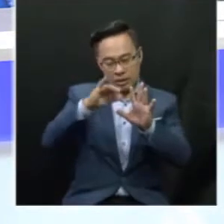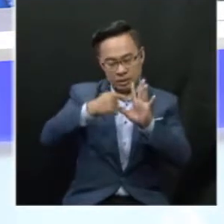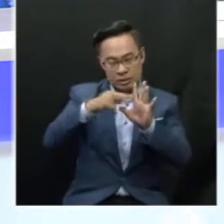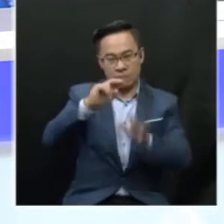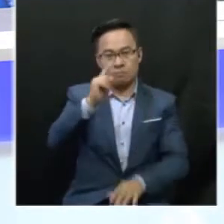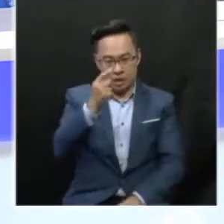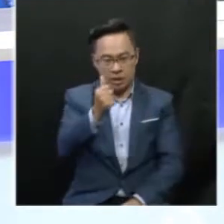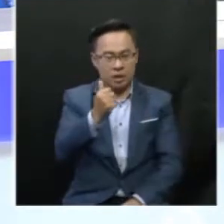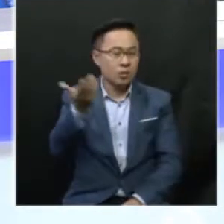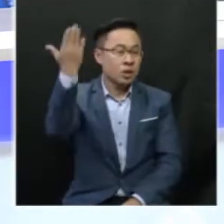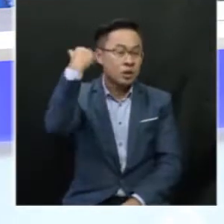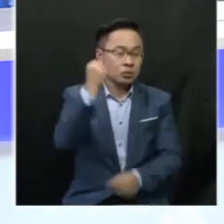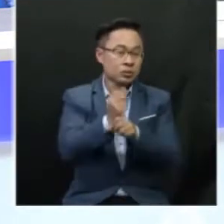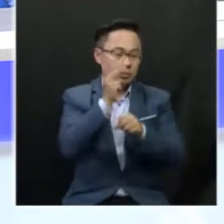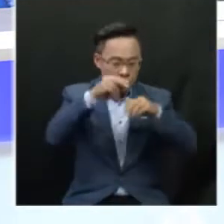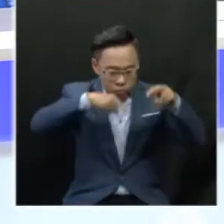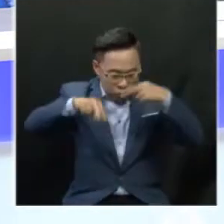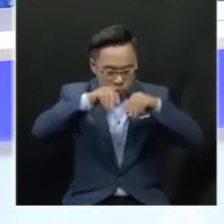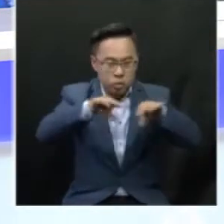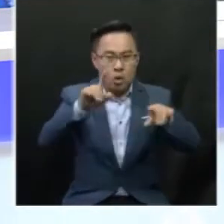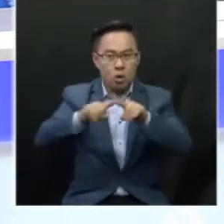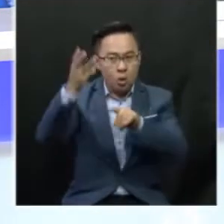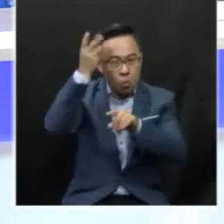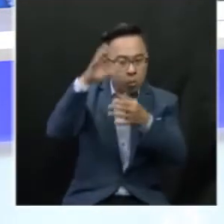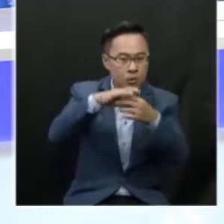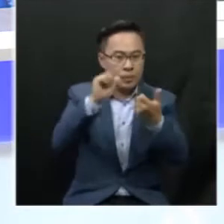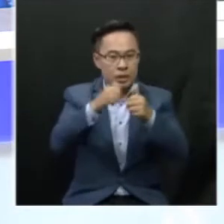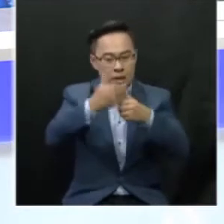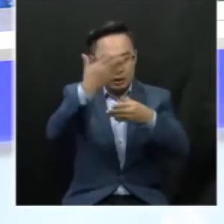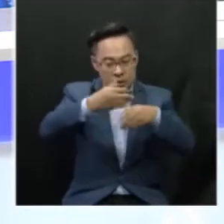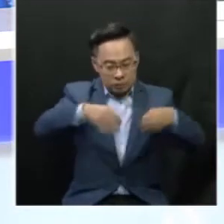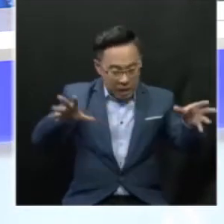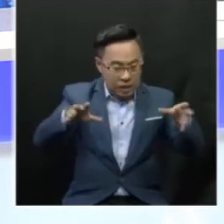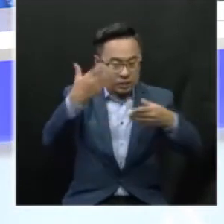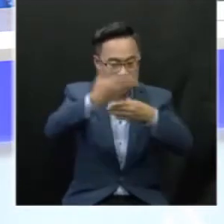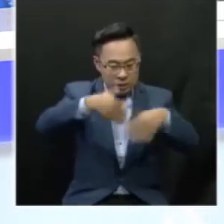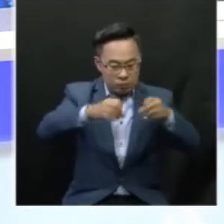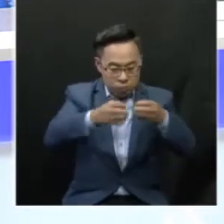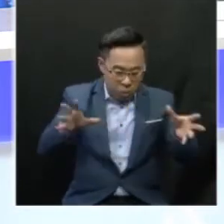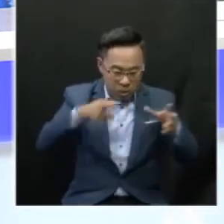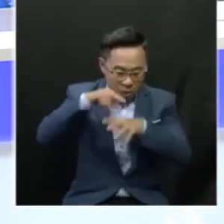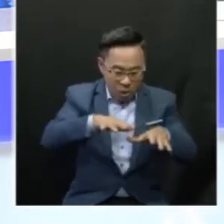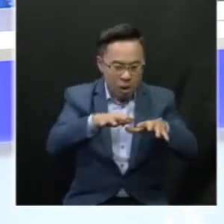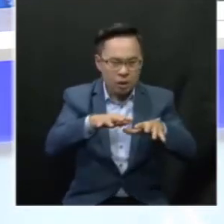านักข่าวก็ได้มีการลงพื้นที่หลายๆคนก็เกิดความกังวลว่าเขื่อนจะแตกหรือเปล่าแต่จนถึงตอนนี้สถานการณ์คลี่คลายแล้ว